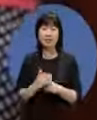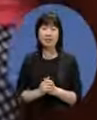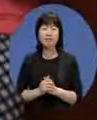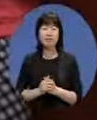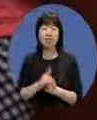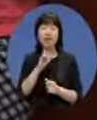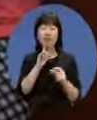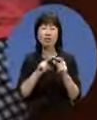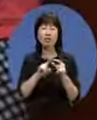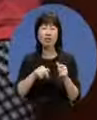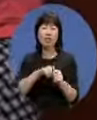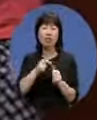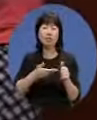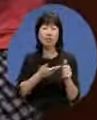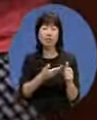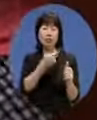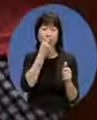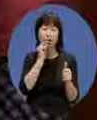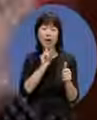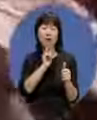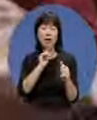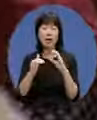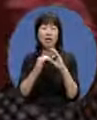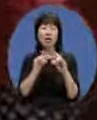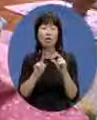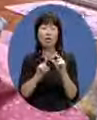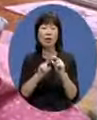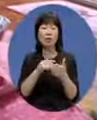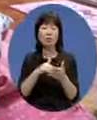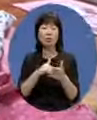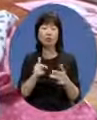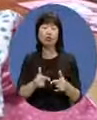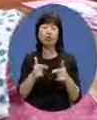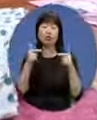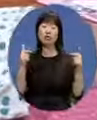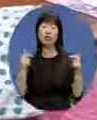언어 자극이 부족했던 아이들을 위해 의사 소통을 늘려가는